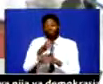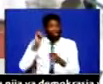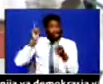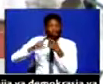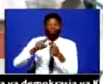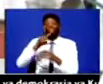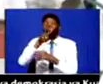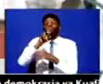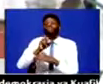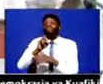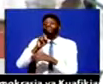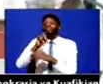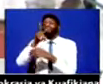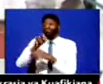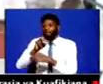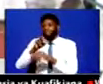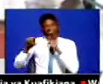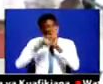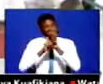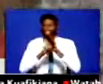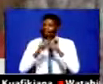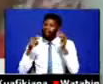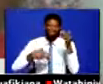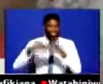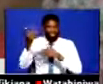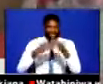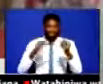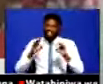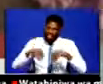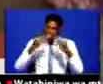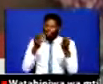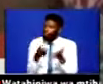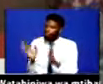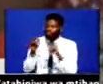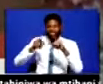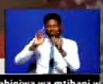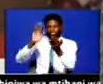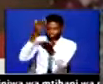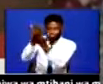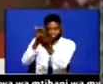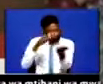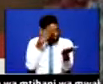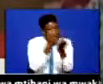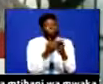wa KCSE kwa kuwapa nafasi ya kuwasilisha maombi na kusajiliwa kwenye